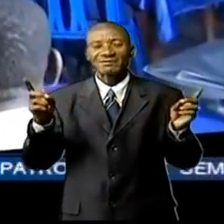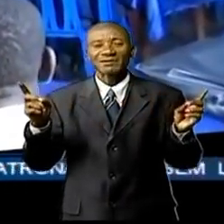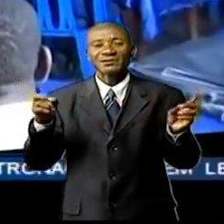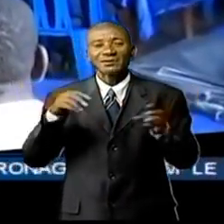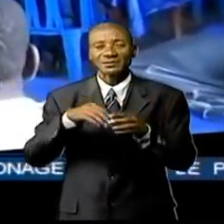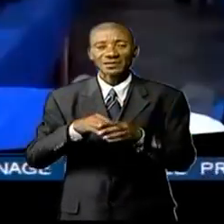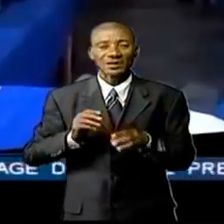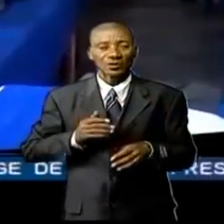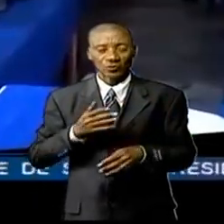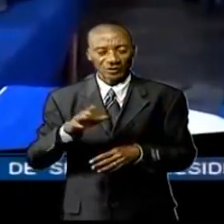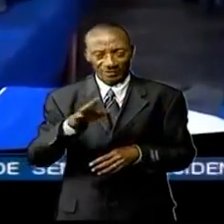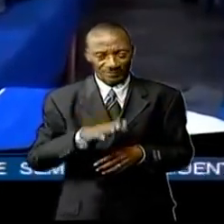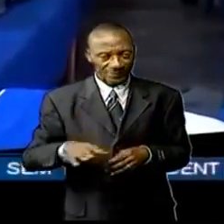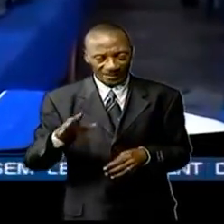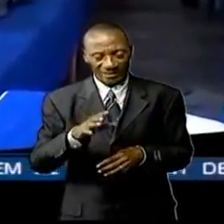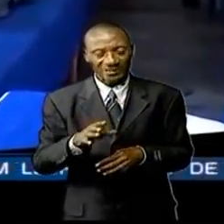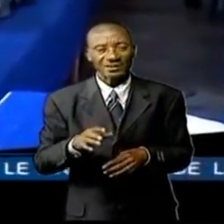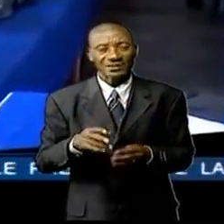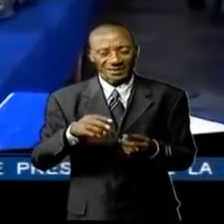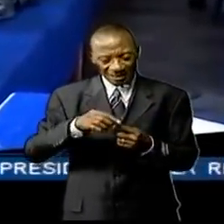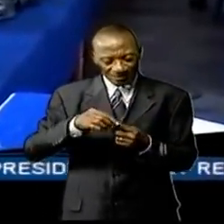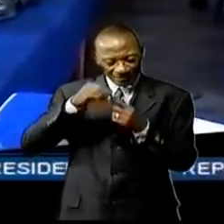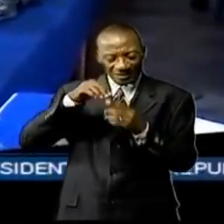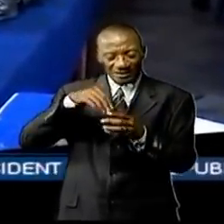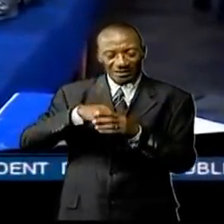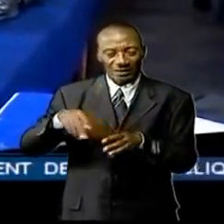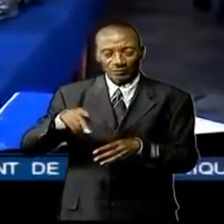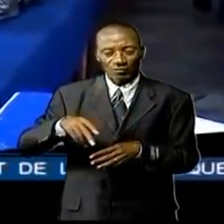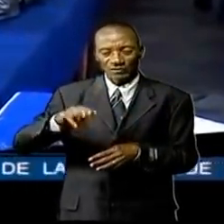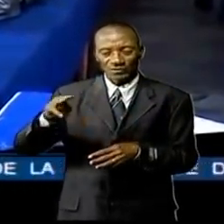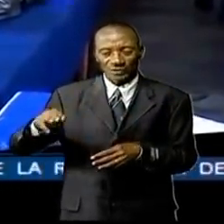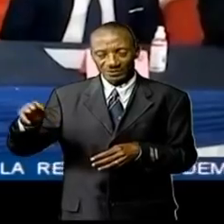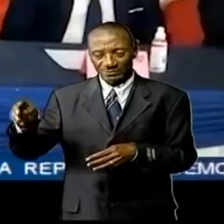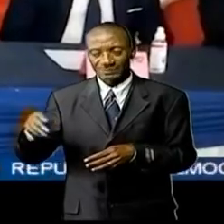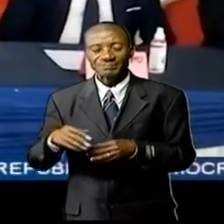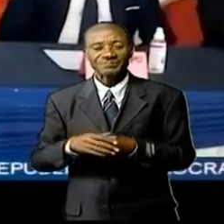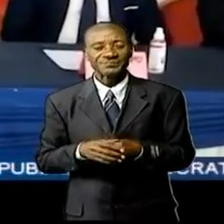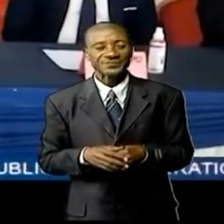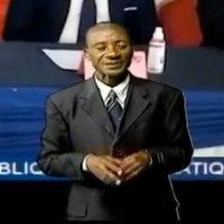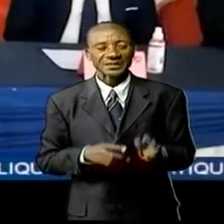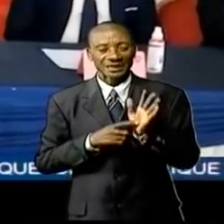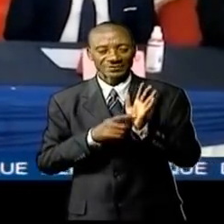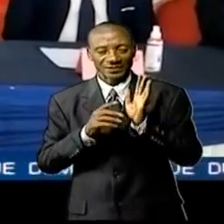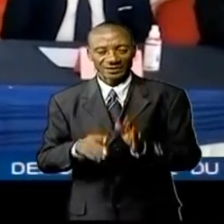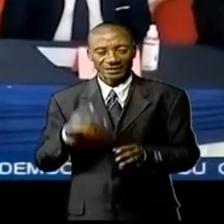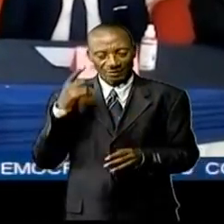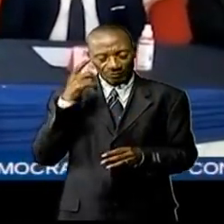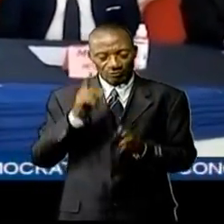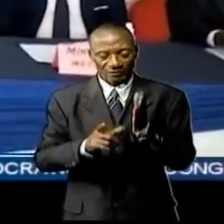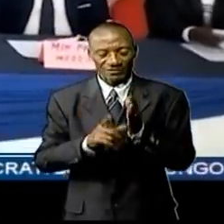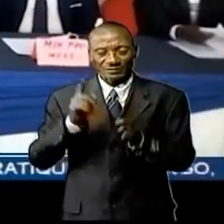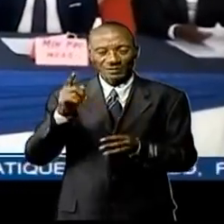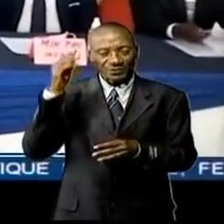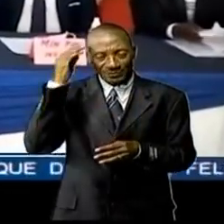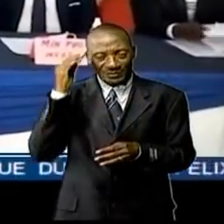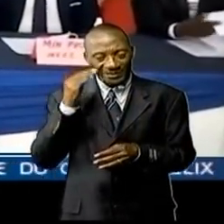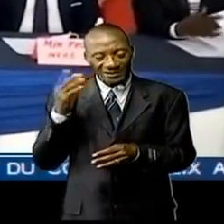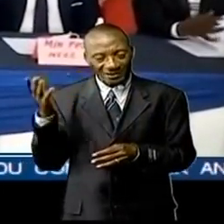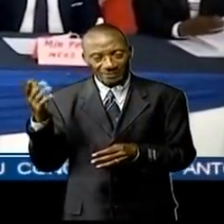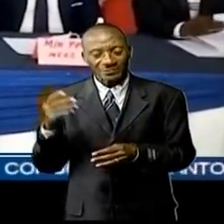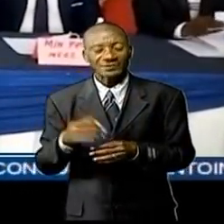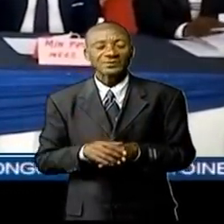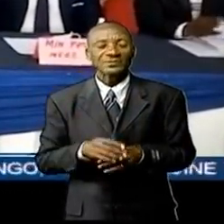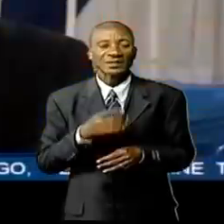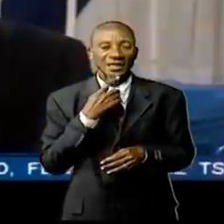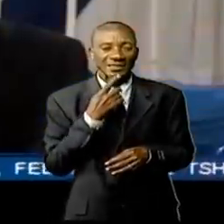des restaurations de paysages forestiers. Le représentant de la vice-première ministre, ministre de l'Environnement et Développement durable, a indiqué